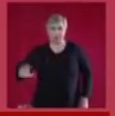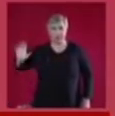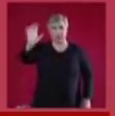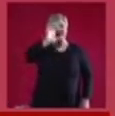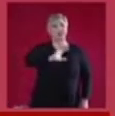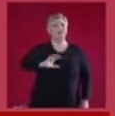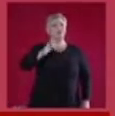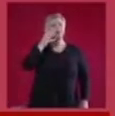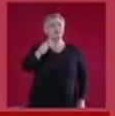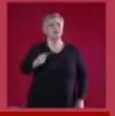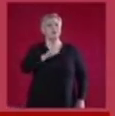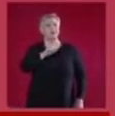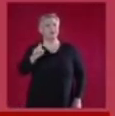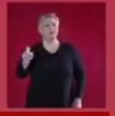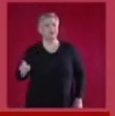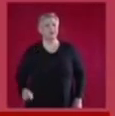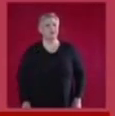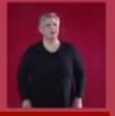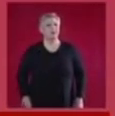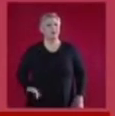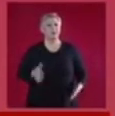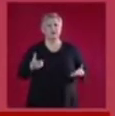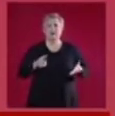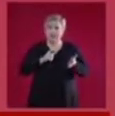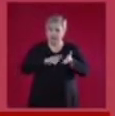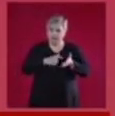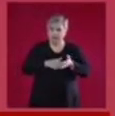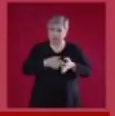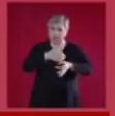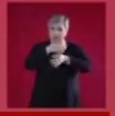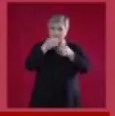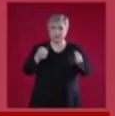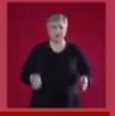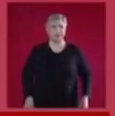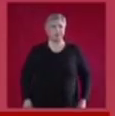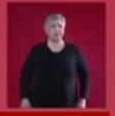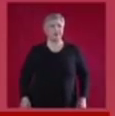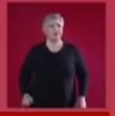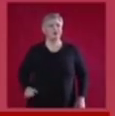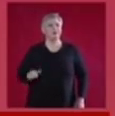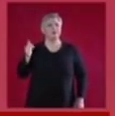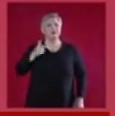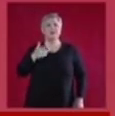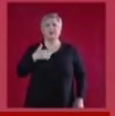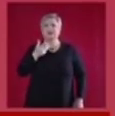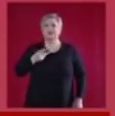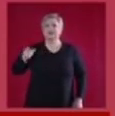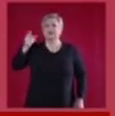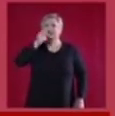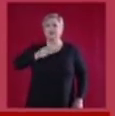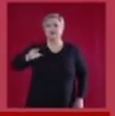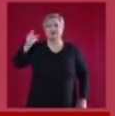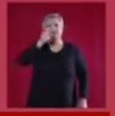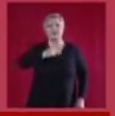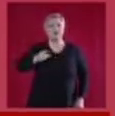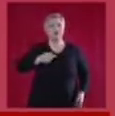βάζει σήμερα έτσι όπως είναι πρέπει να το πούμε αυτό πάνω από τους ανθρώπους τα κέρδη των λίγων μια ευρώπη που